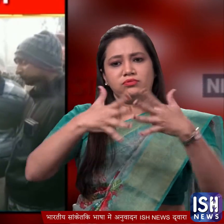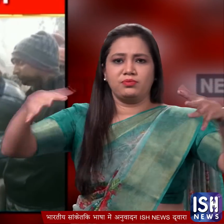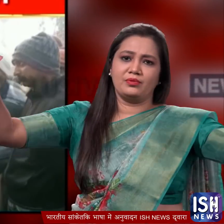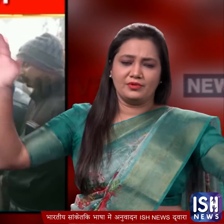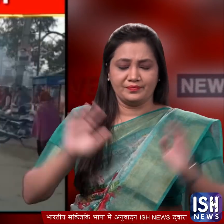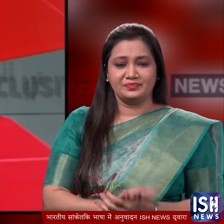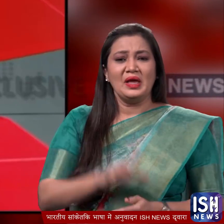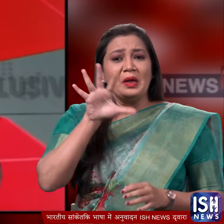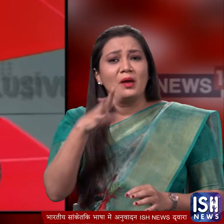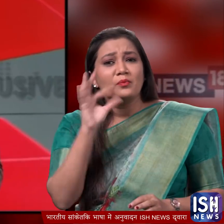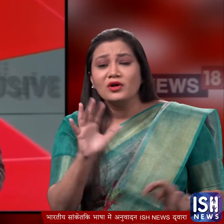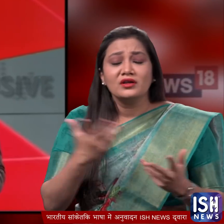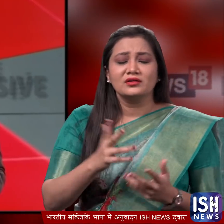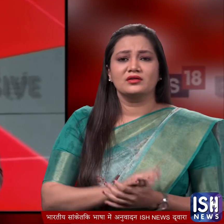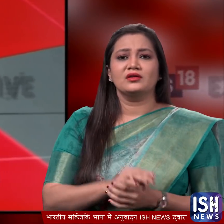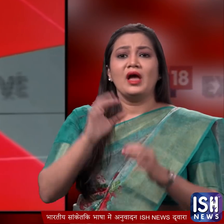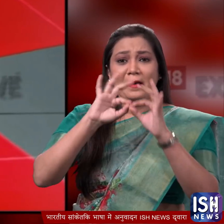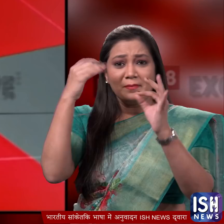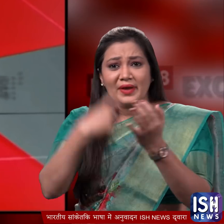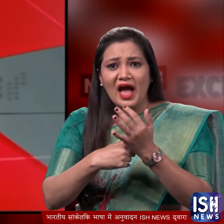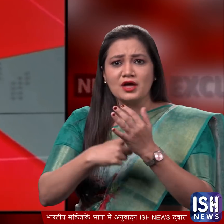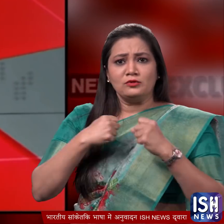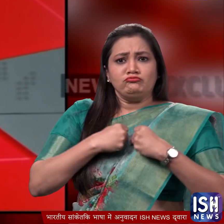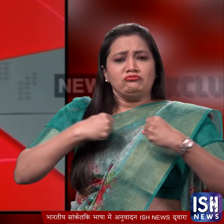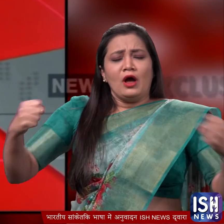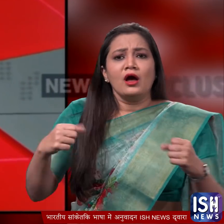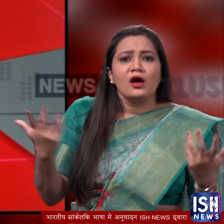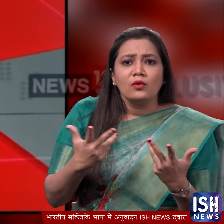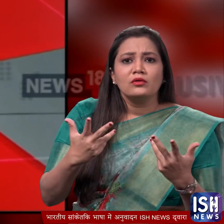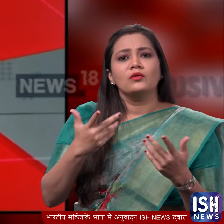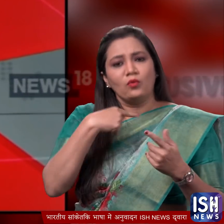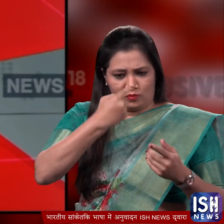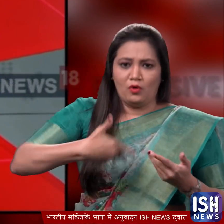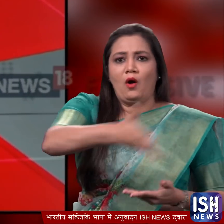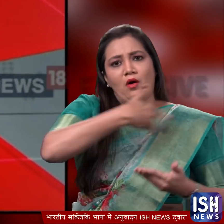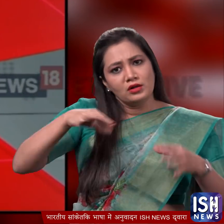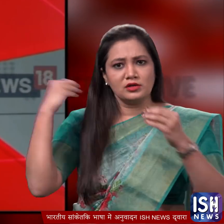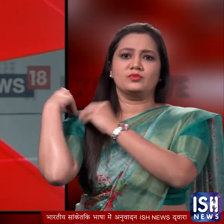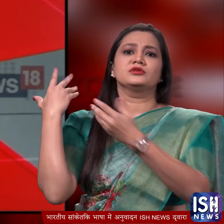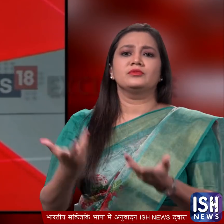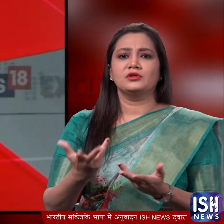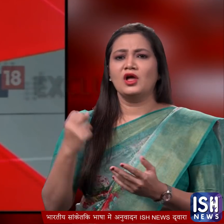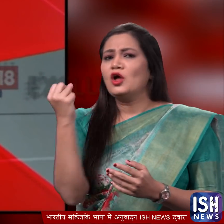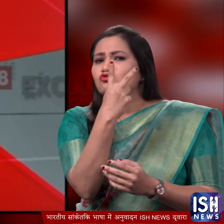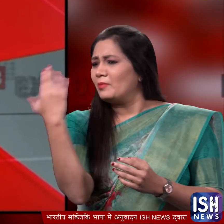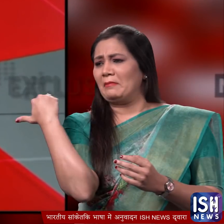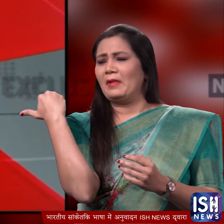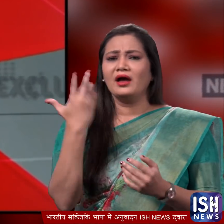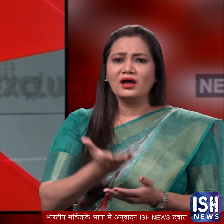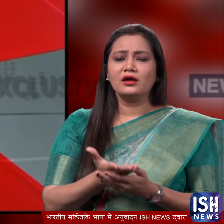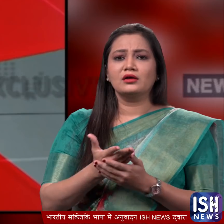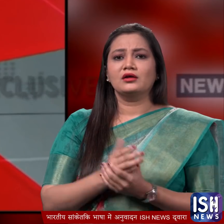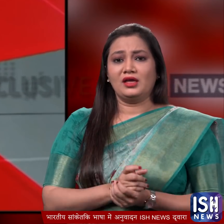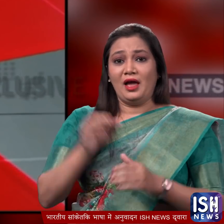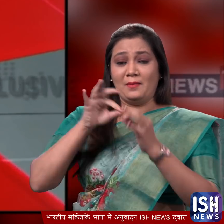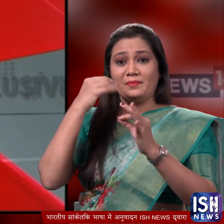गया। सौभाग्य की एक बात यह कि बिहार में अपराधियों का हौसला बढ़ाने के लिए हम आप जैसे ही लोग जिम्मेदार हैं। अभी 2 महीने भी तो नहीं